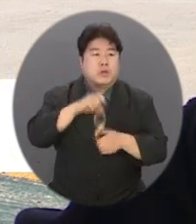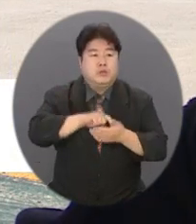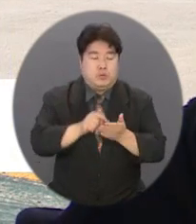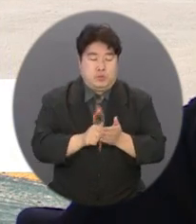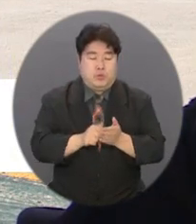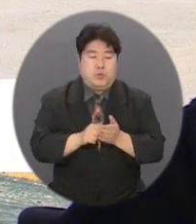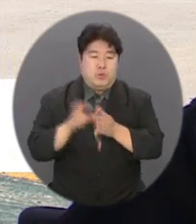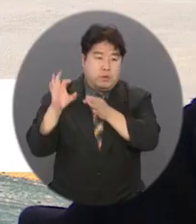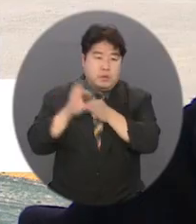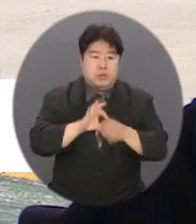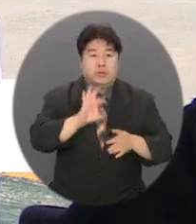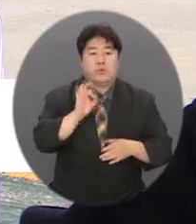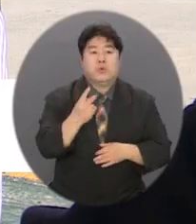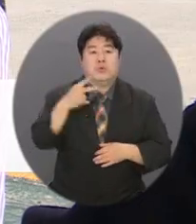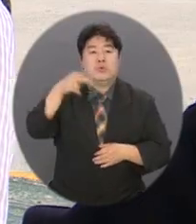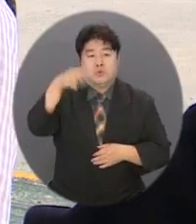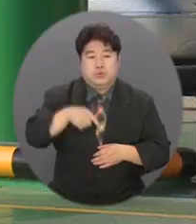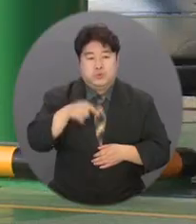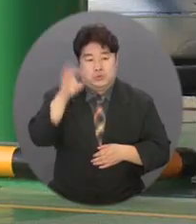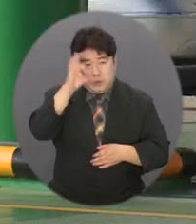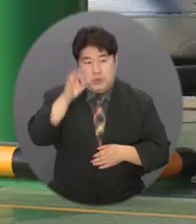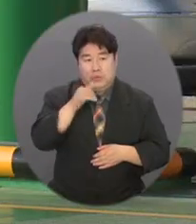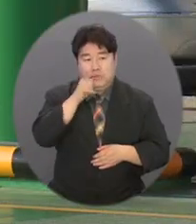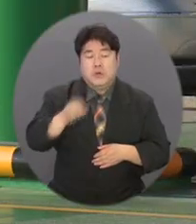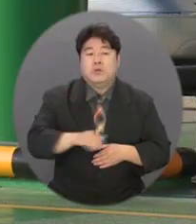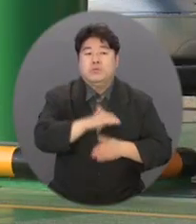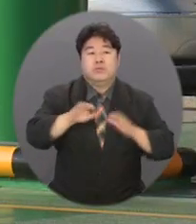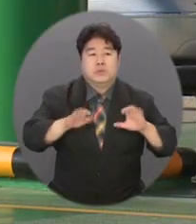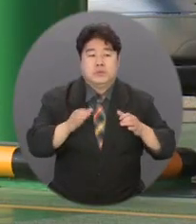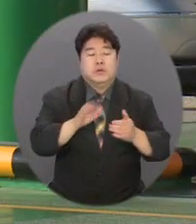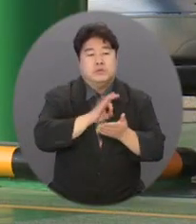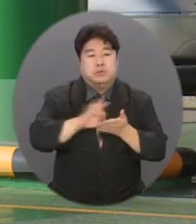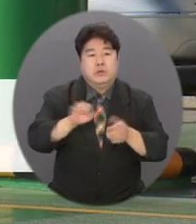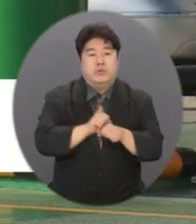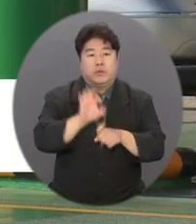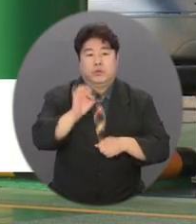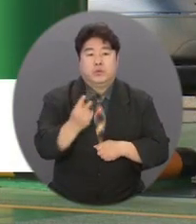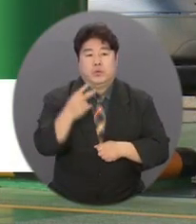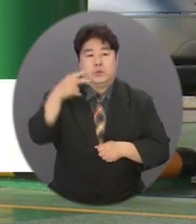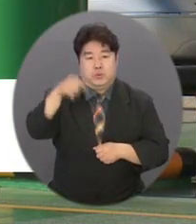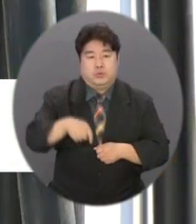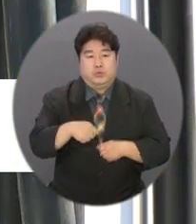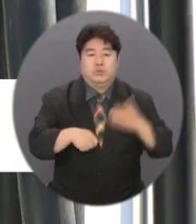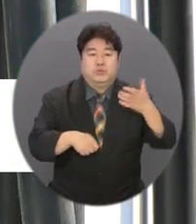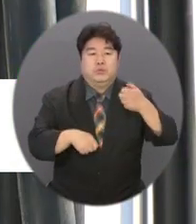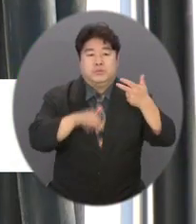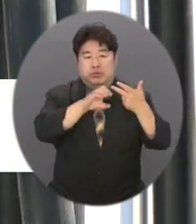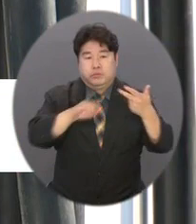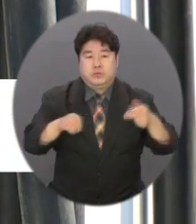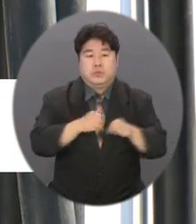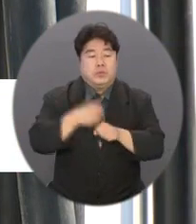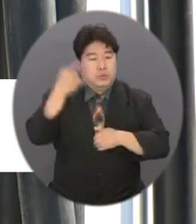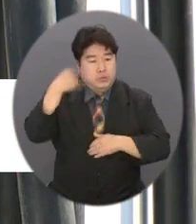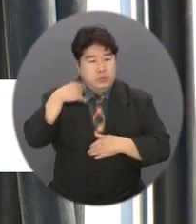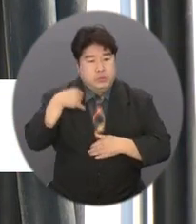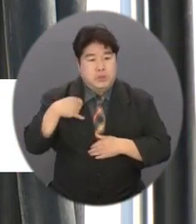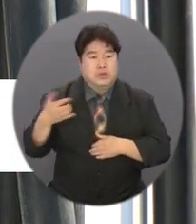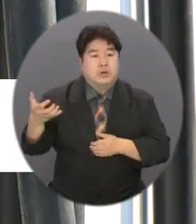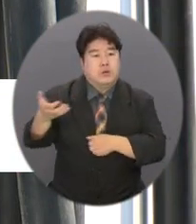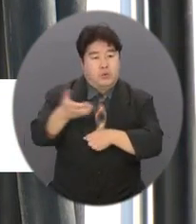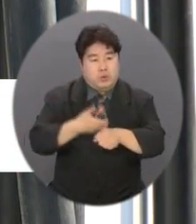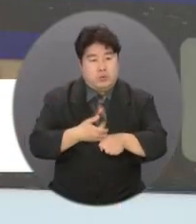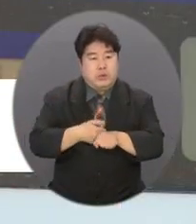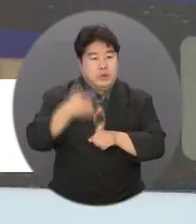계속 이어서 를 찾고 계십니다 우리나라에서 쓰는 요 소수의 97% 가 중국에서 들어오는데